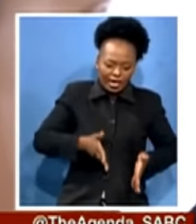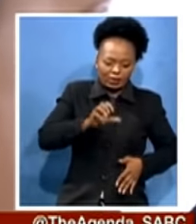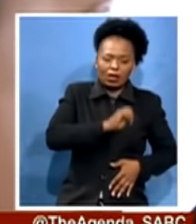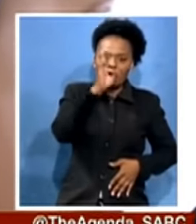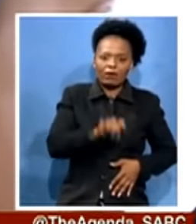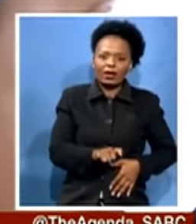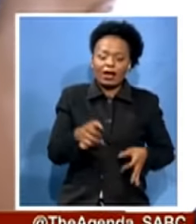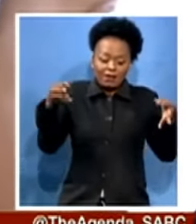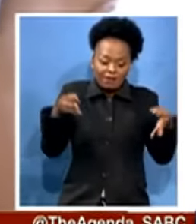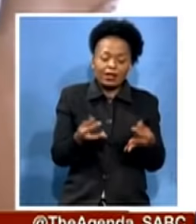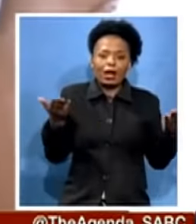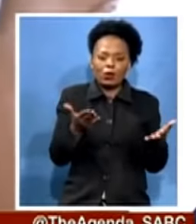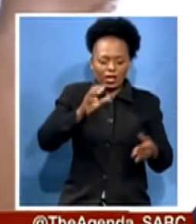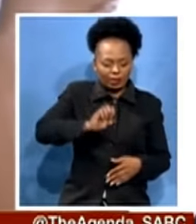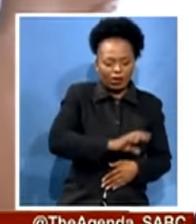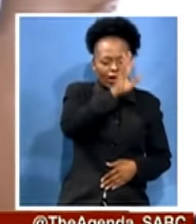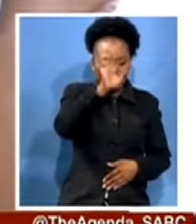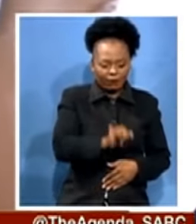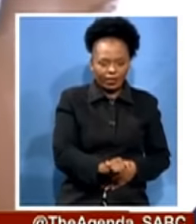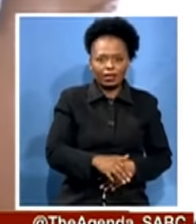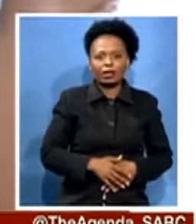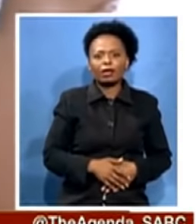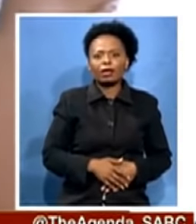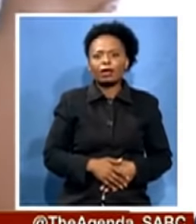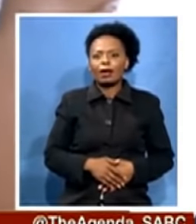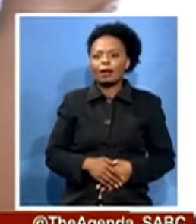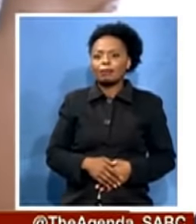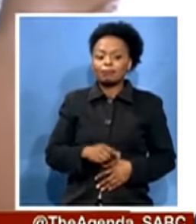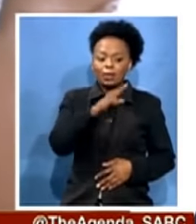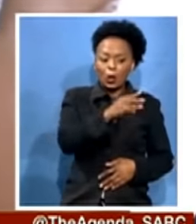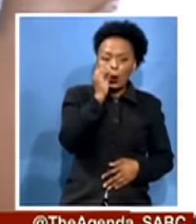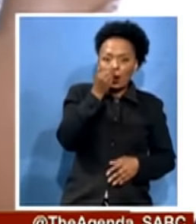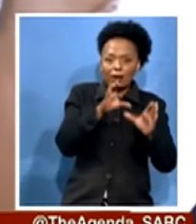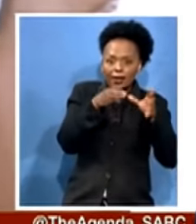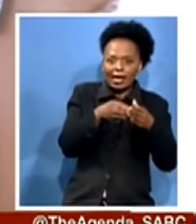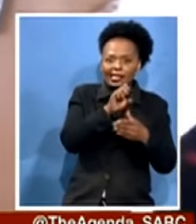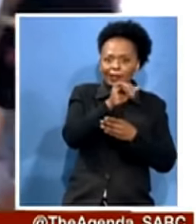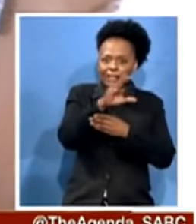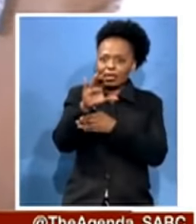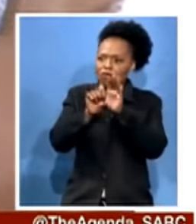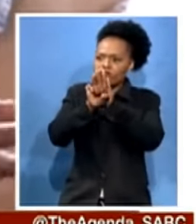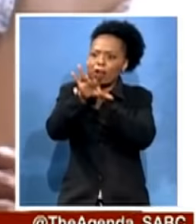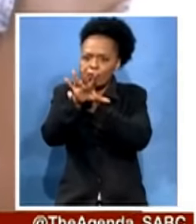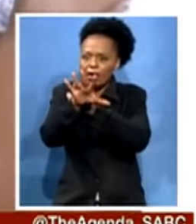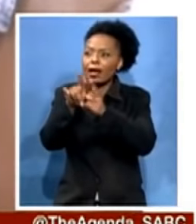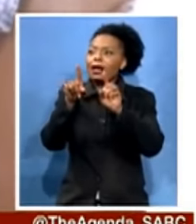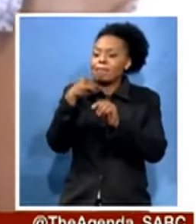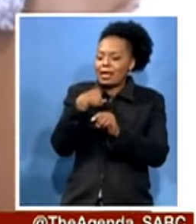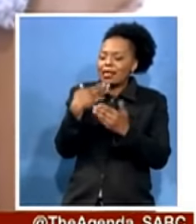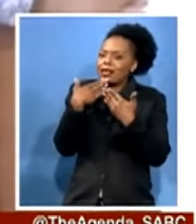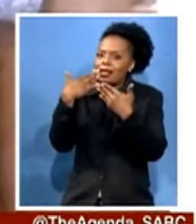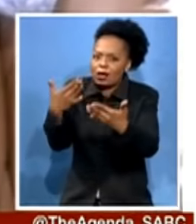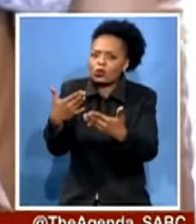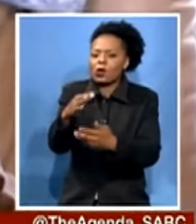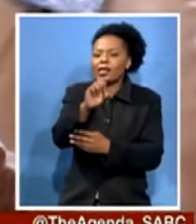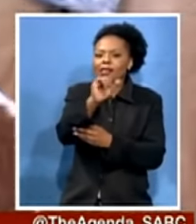solusabalele kangaka inina enithi nivela kwa-SABC esikubongayo ke lokho Okay. Ulindani njobe